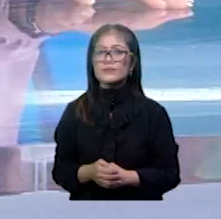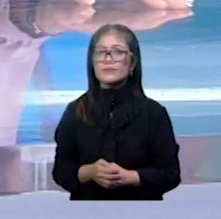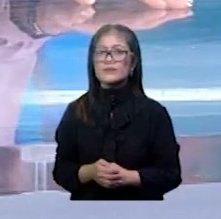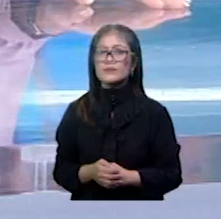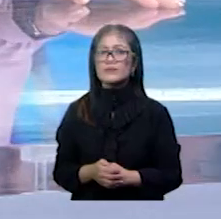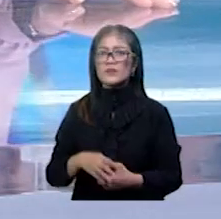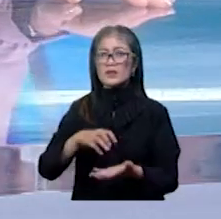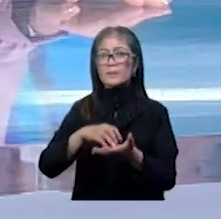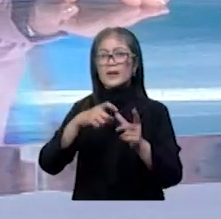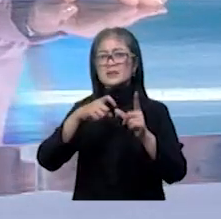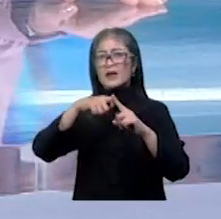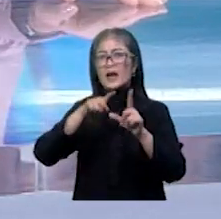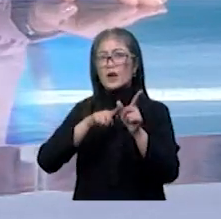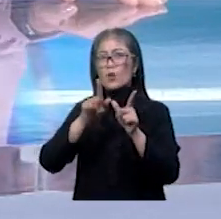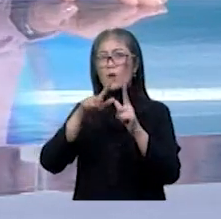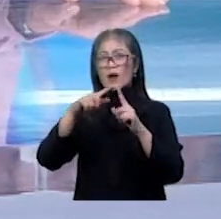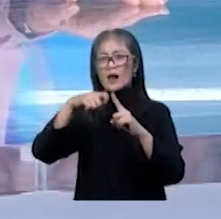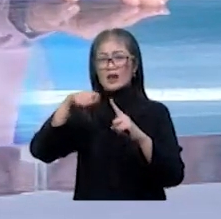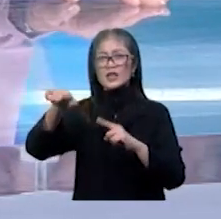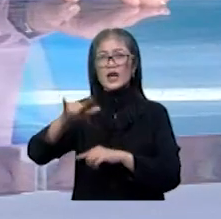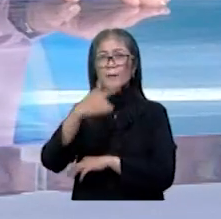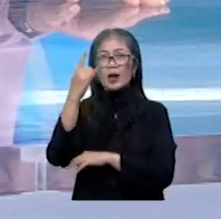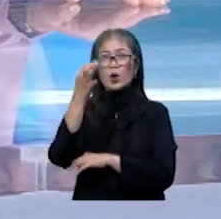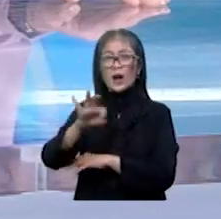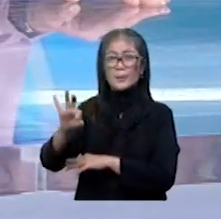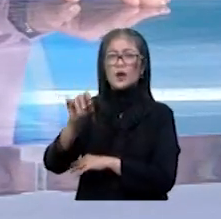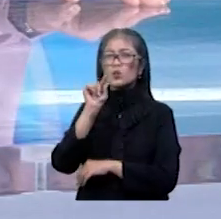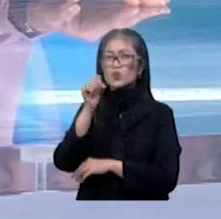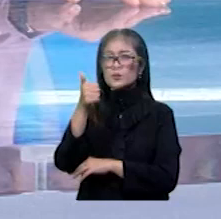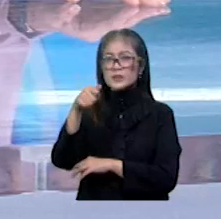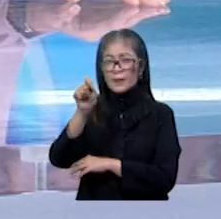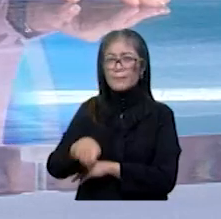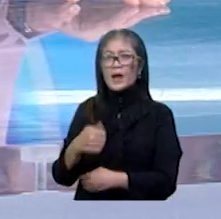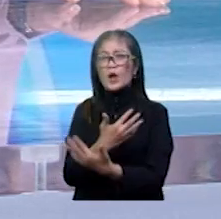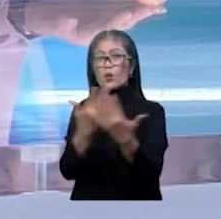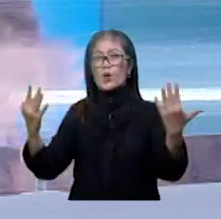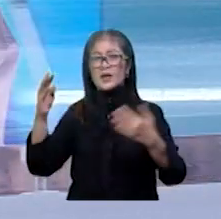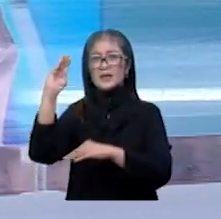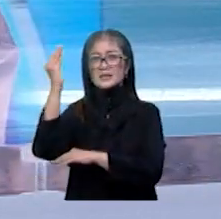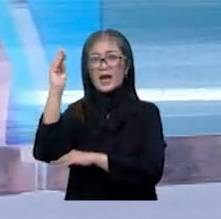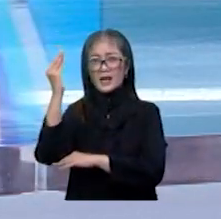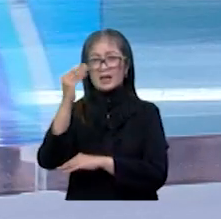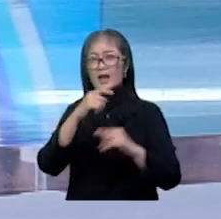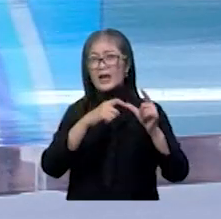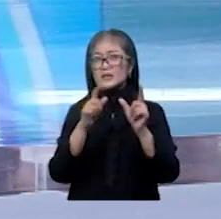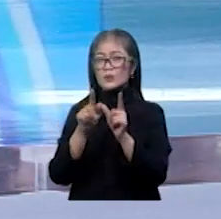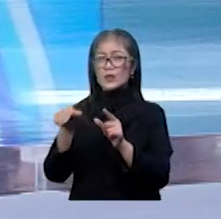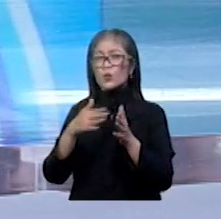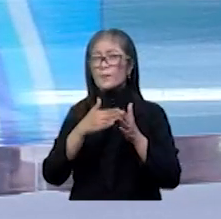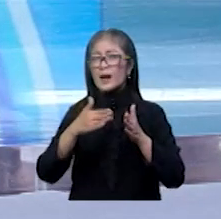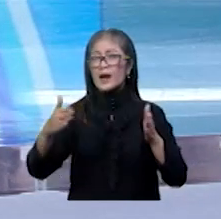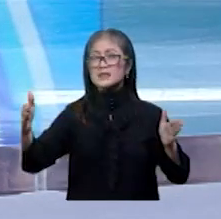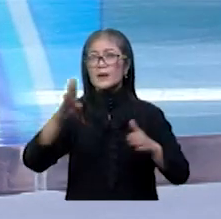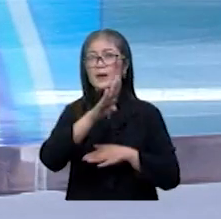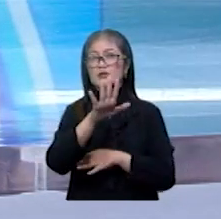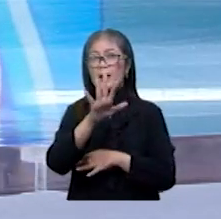Pemirsa, Skywalk Kebayoran Lama Selasa sore ini akan diresmikan untuk bisa digunakan oleh warga Jakarta. Skywalk sepanjang 450